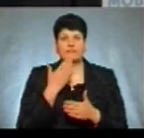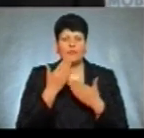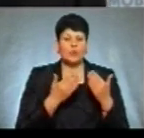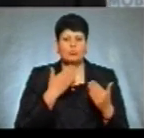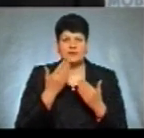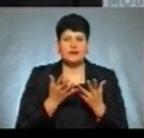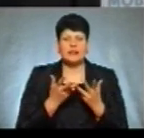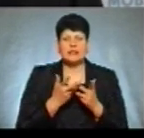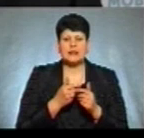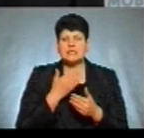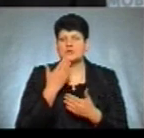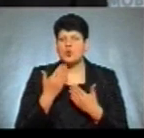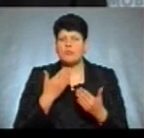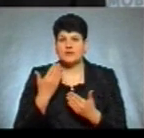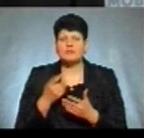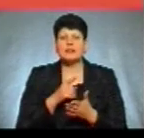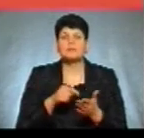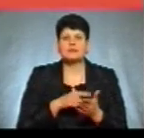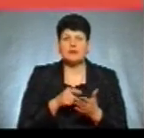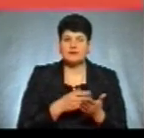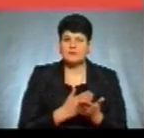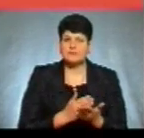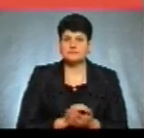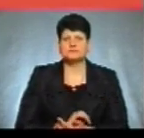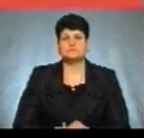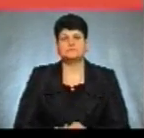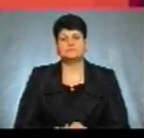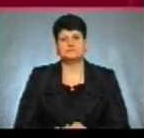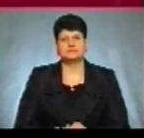опитування, кількість опитаних, які питання сформульовані.